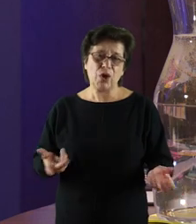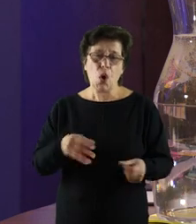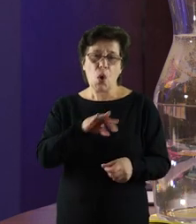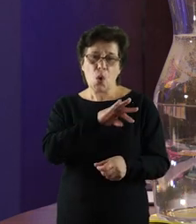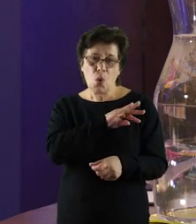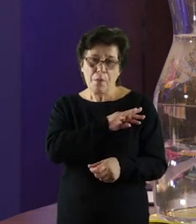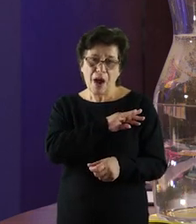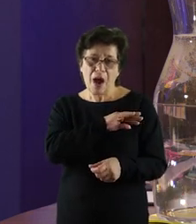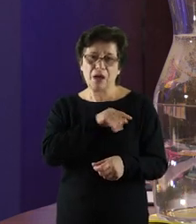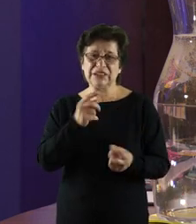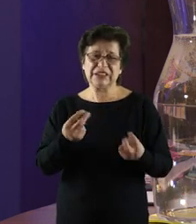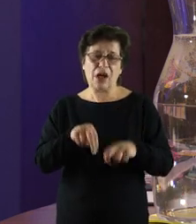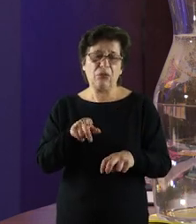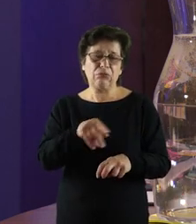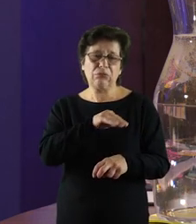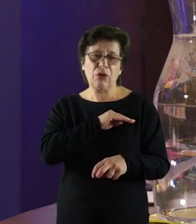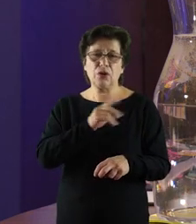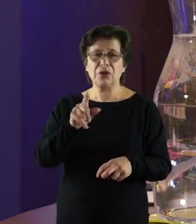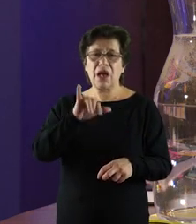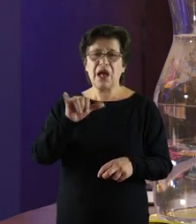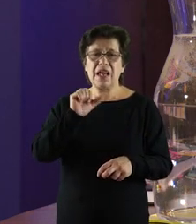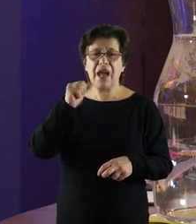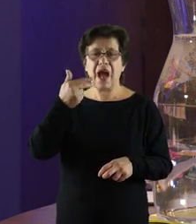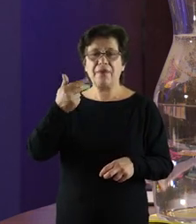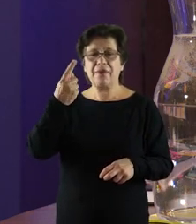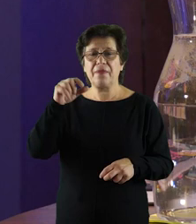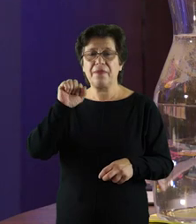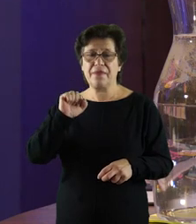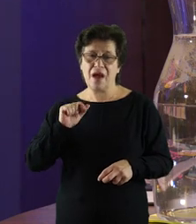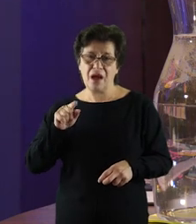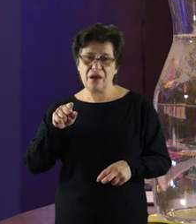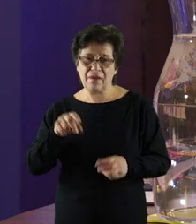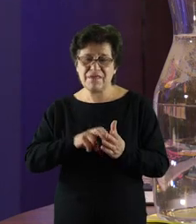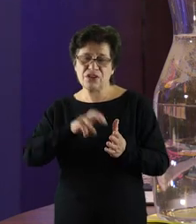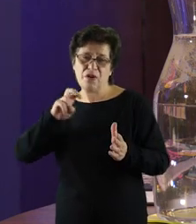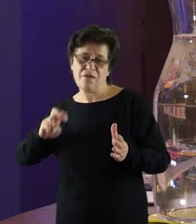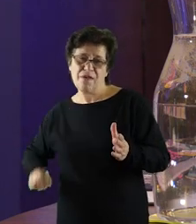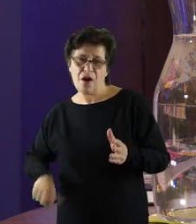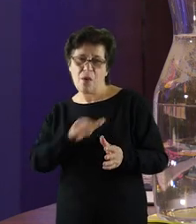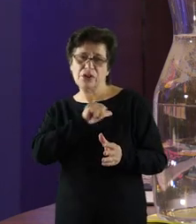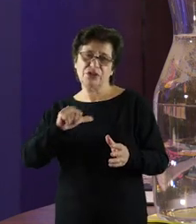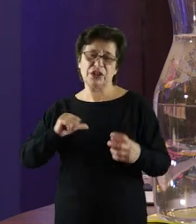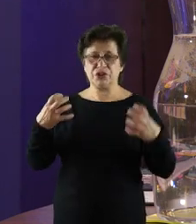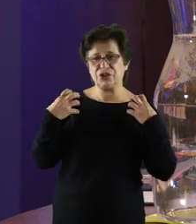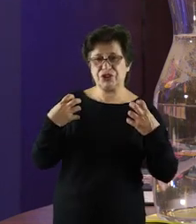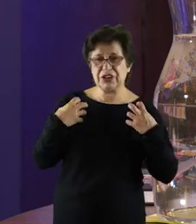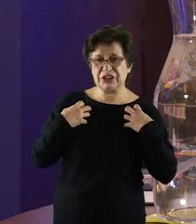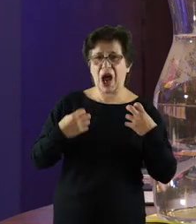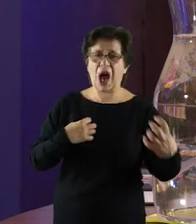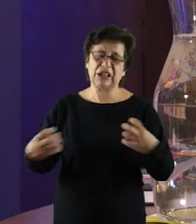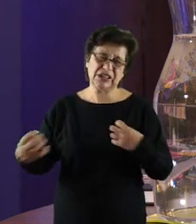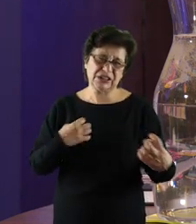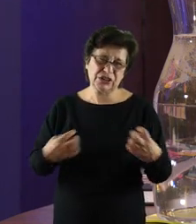pani Krystyny i ona wycofała się z takiego życia artystycznego, a potem założyła Teatr Polonia, a więc już